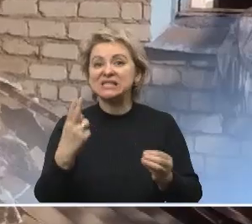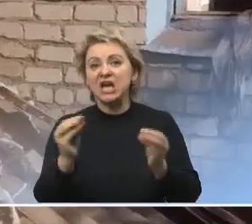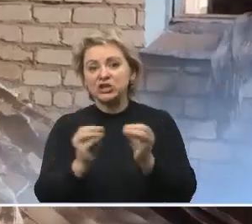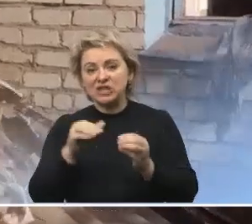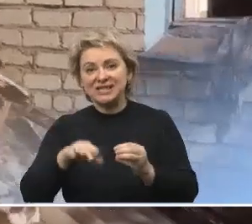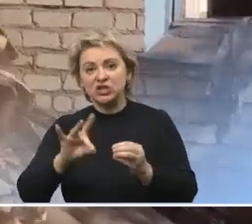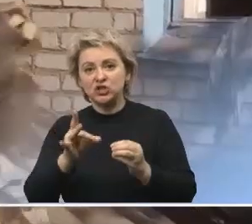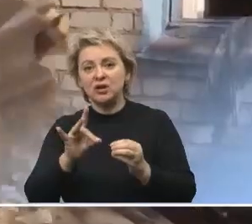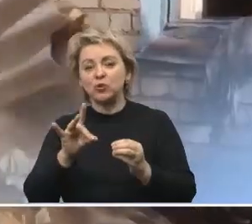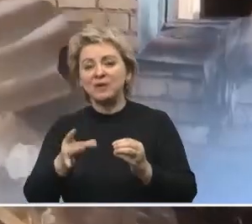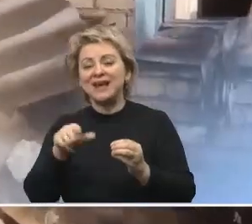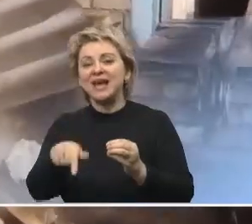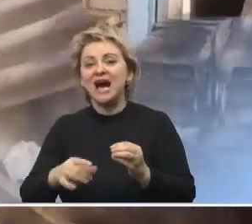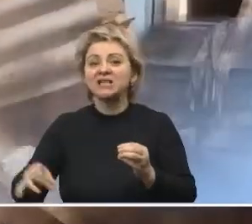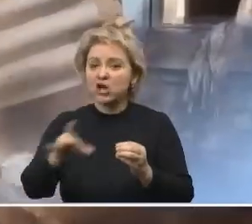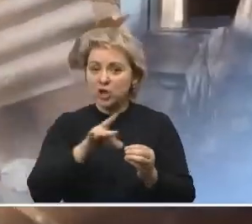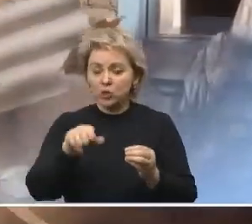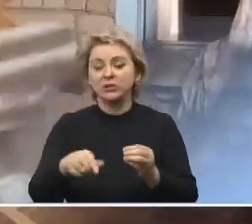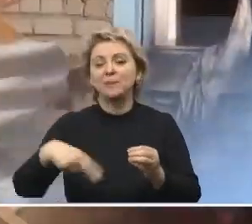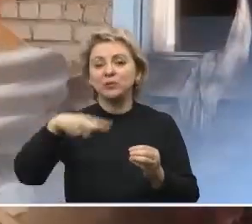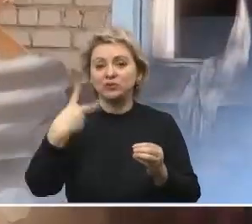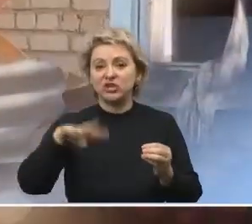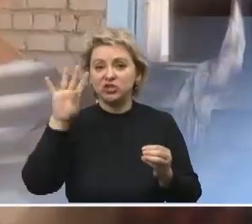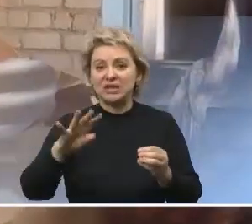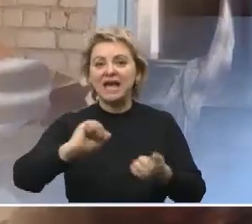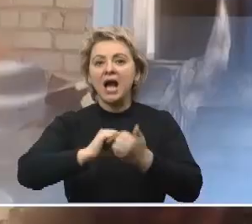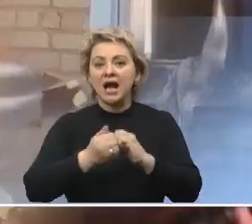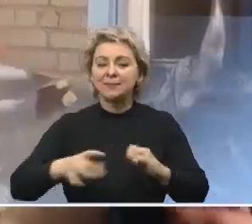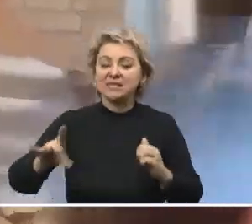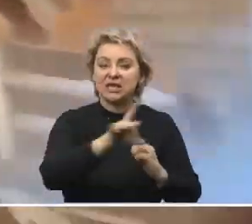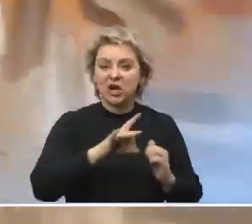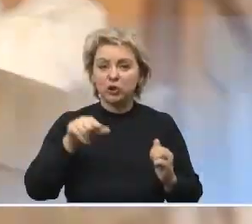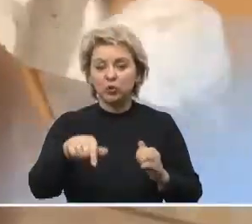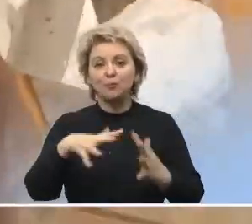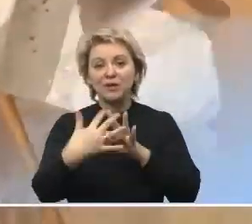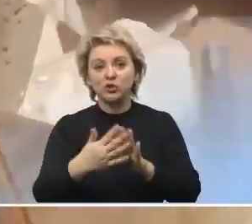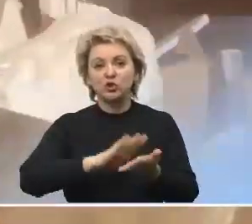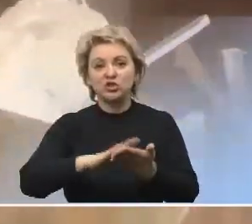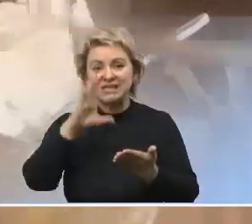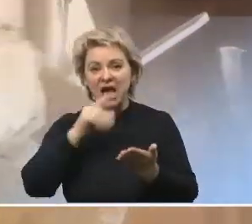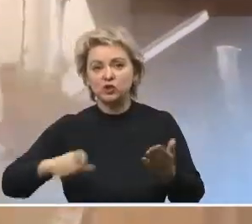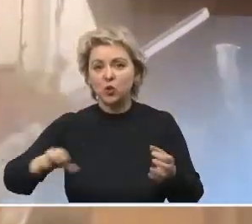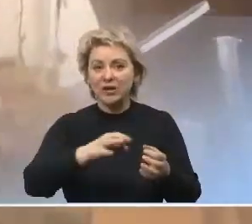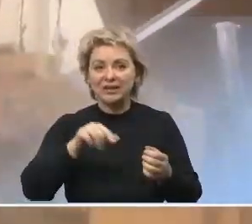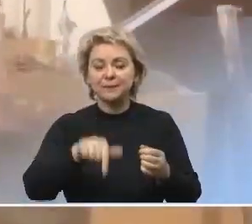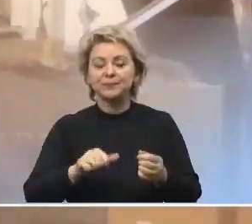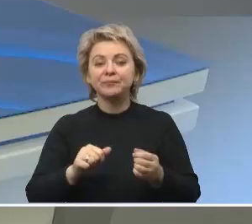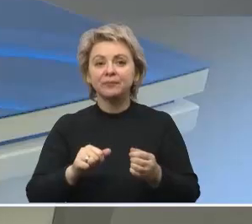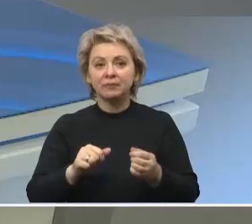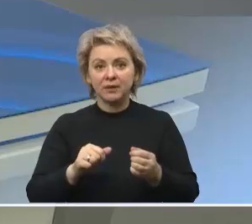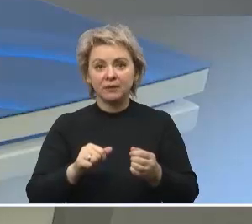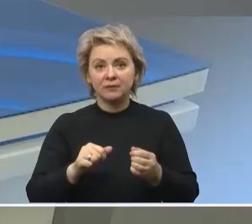же от района. Марина Черных, Николай Андреянов, дом 24, Каменский район, поселок Чистоозерный.